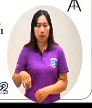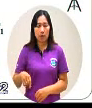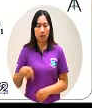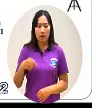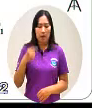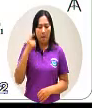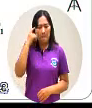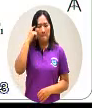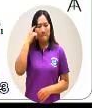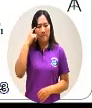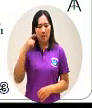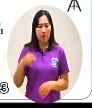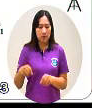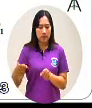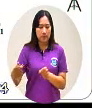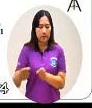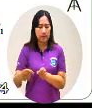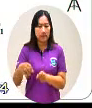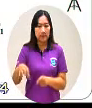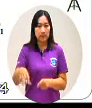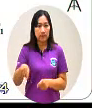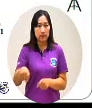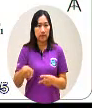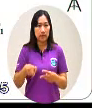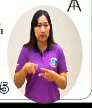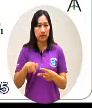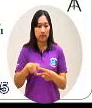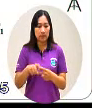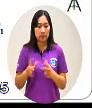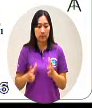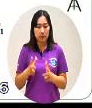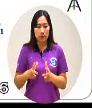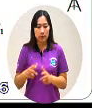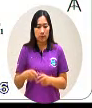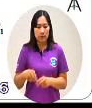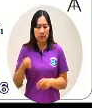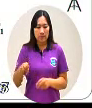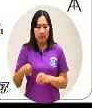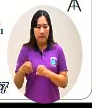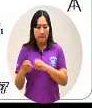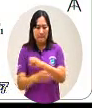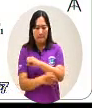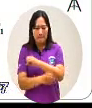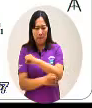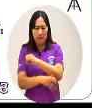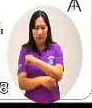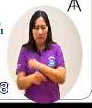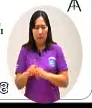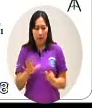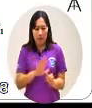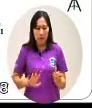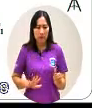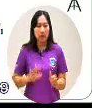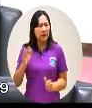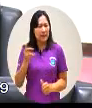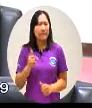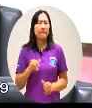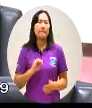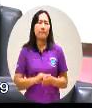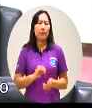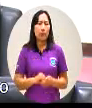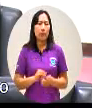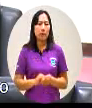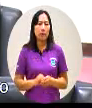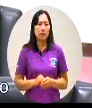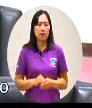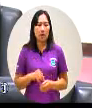间啦。唔知影讲，伊就是顶悬之间发生的啦。所以往往工厂距离一百公尺、两百公尺，你去